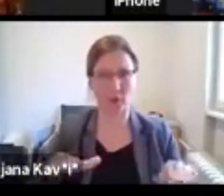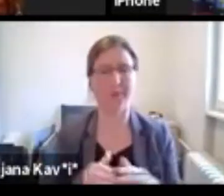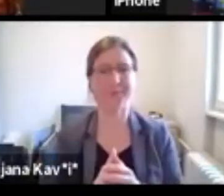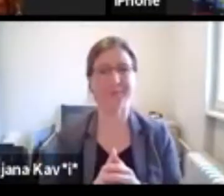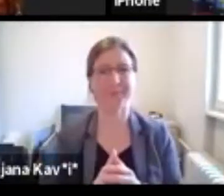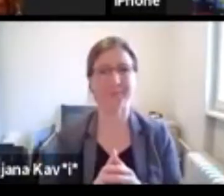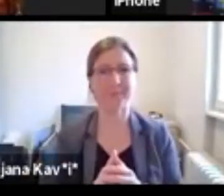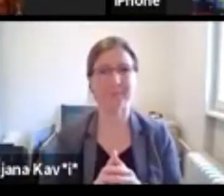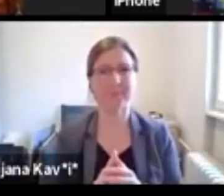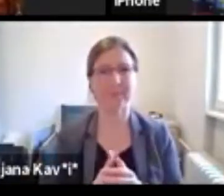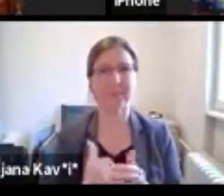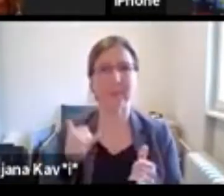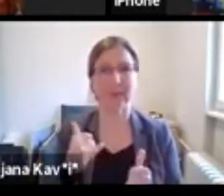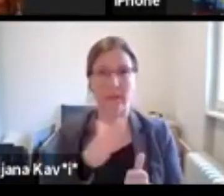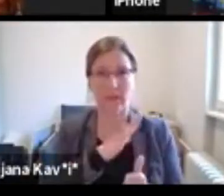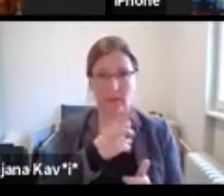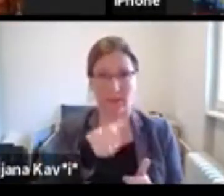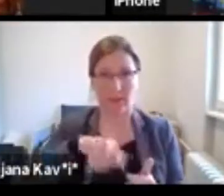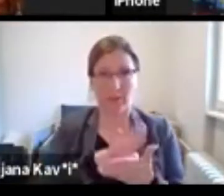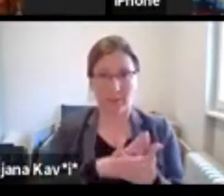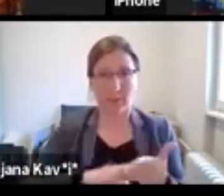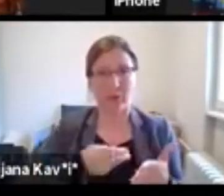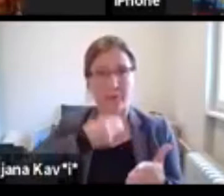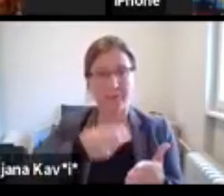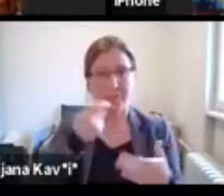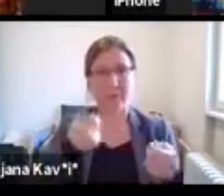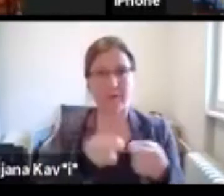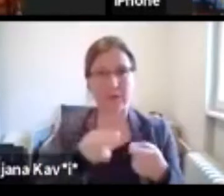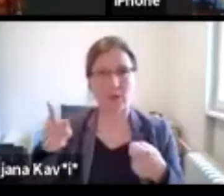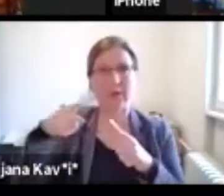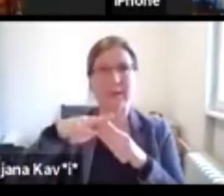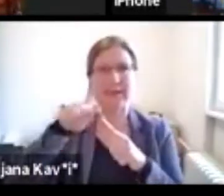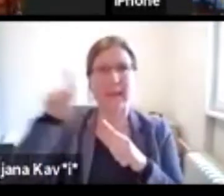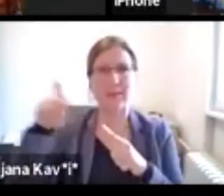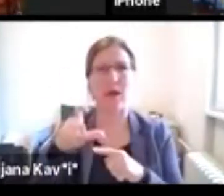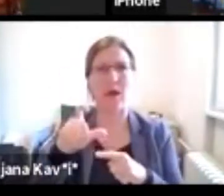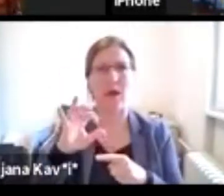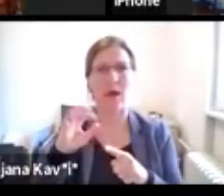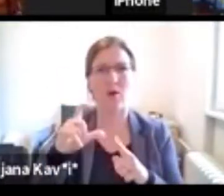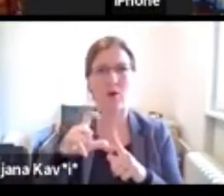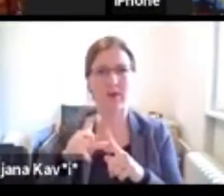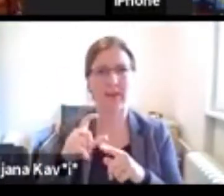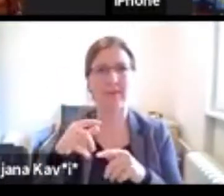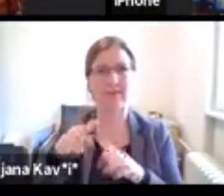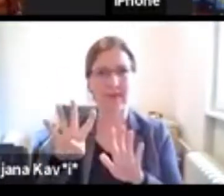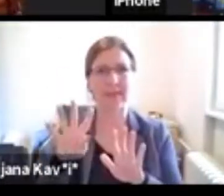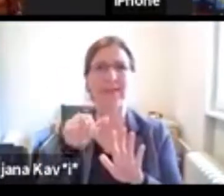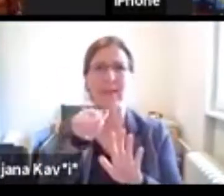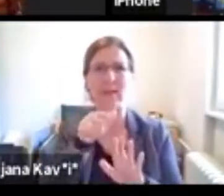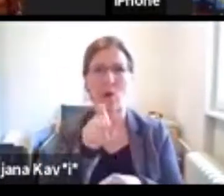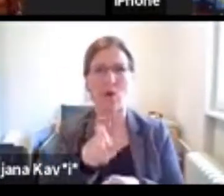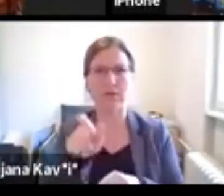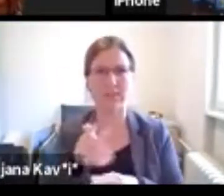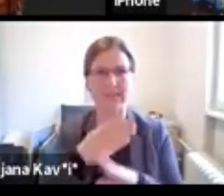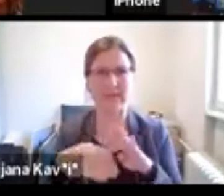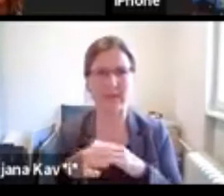ćemo govoriti zapravo na ovu osnovnu temu COVID-19 i osobe s invaliditetom, jer imamo puno